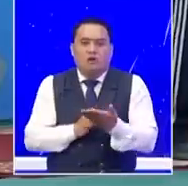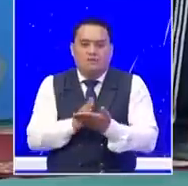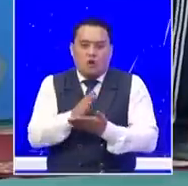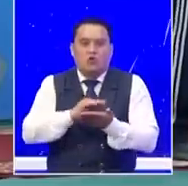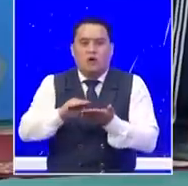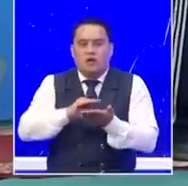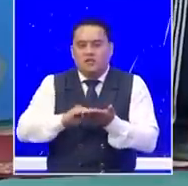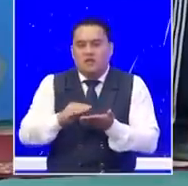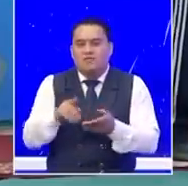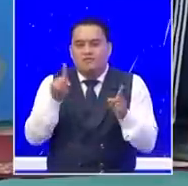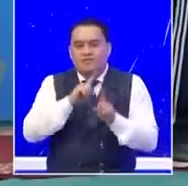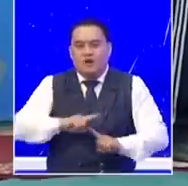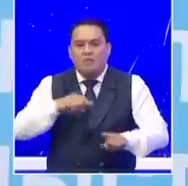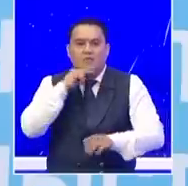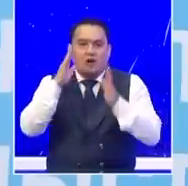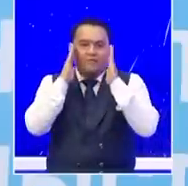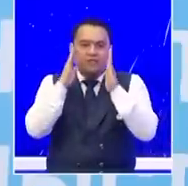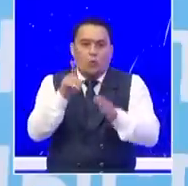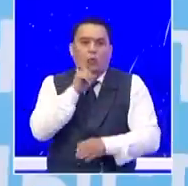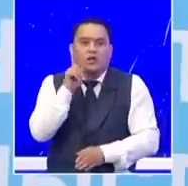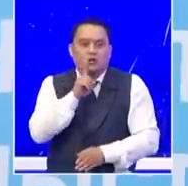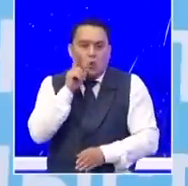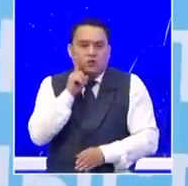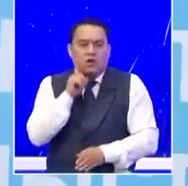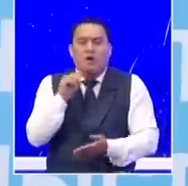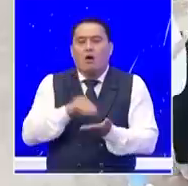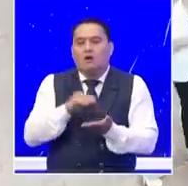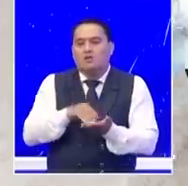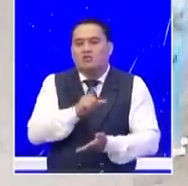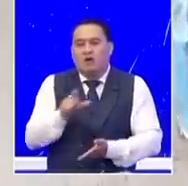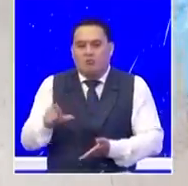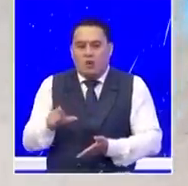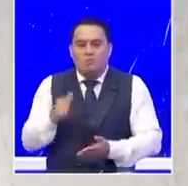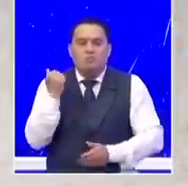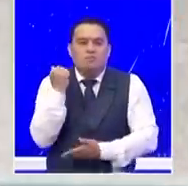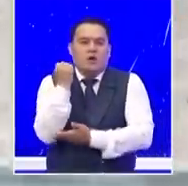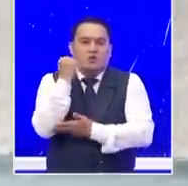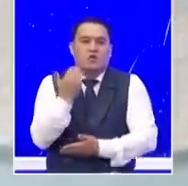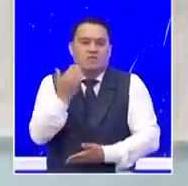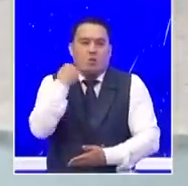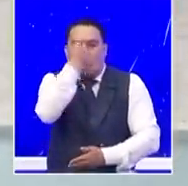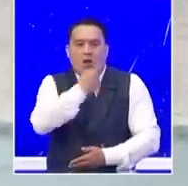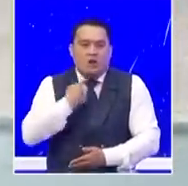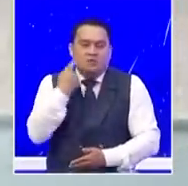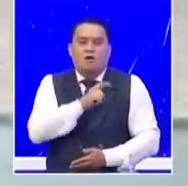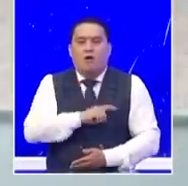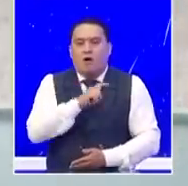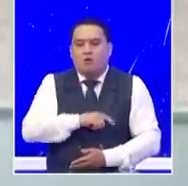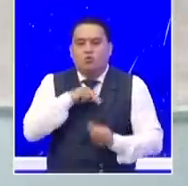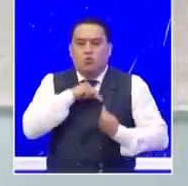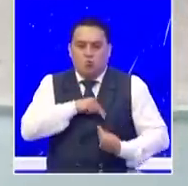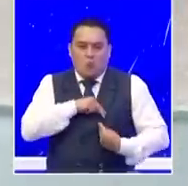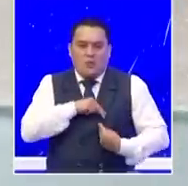пера. Особенное внимание всегда уделял молодежи. Оценивал человека не по статусу, а по его личным качествам и